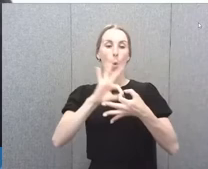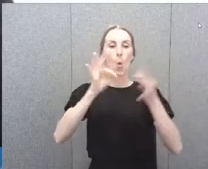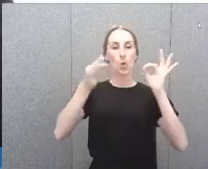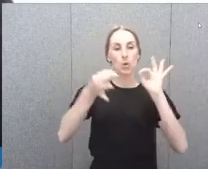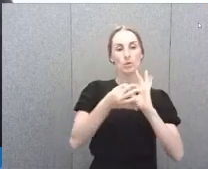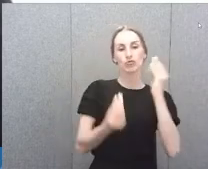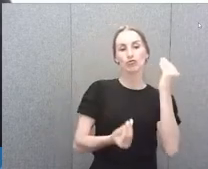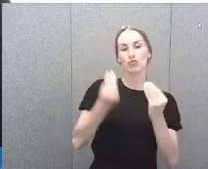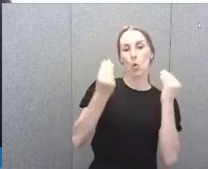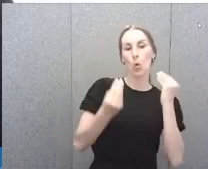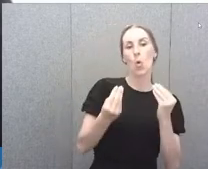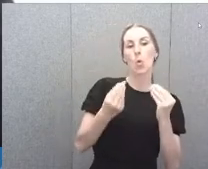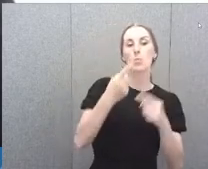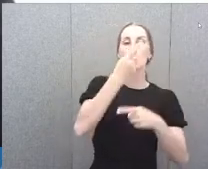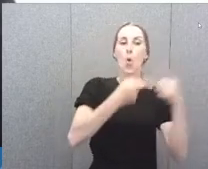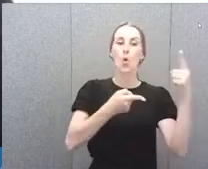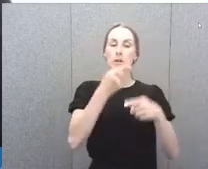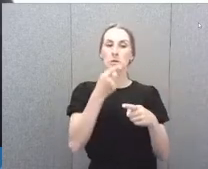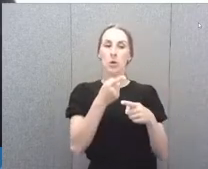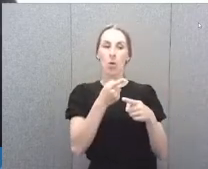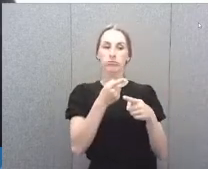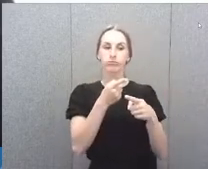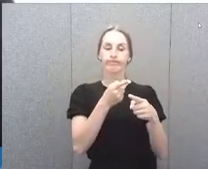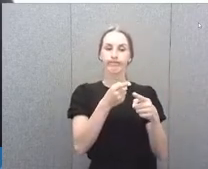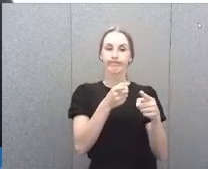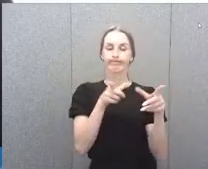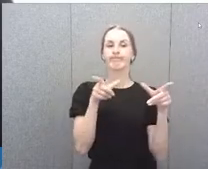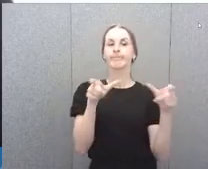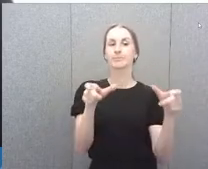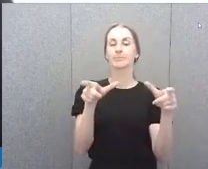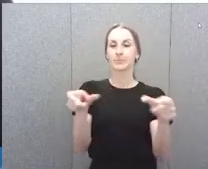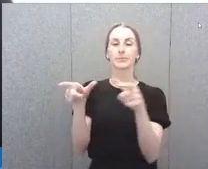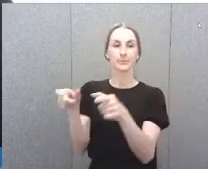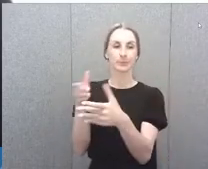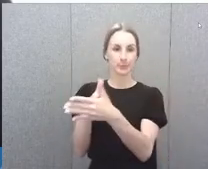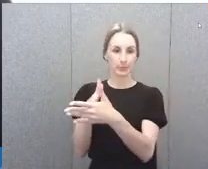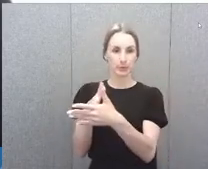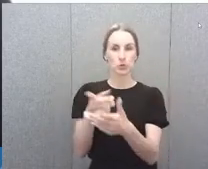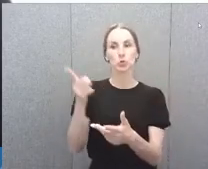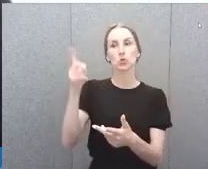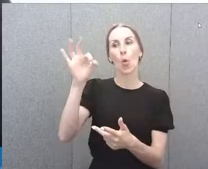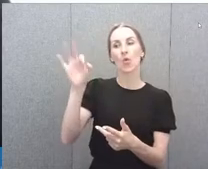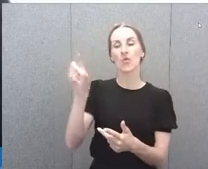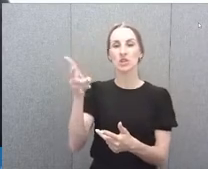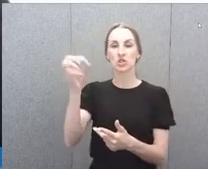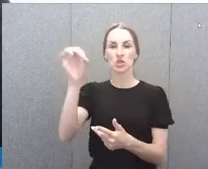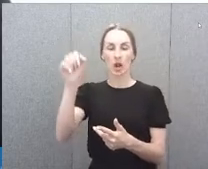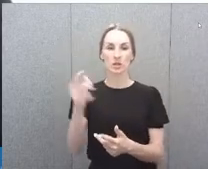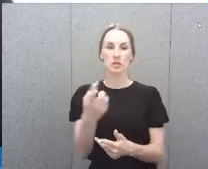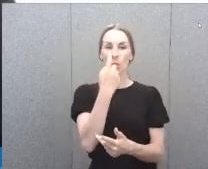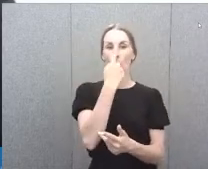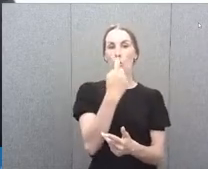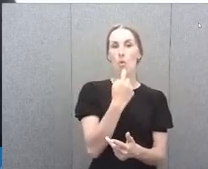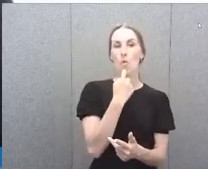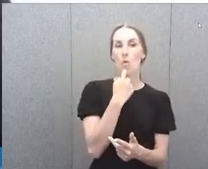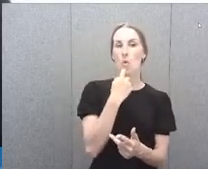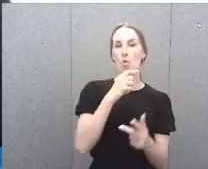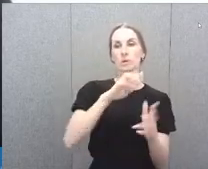и также работала над резолюцией по политическому